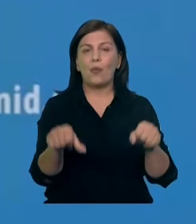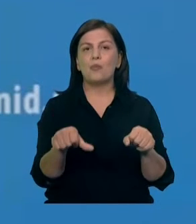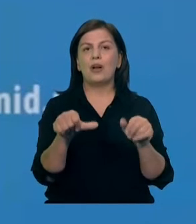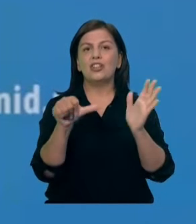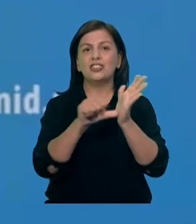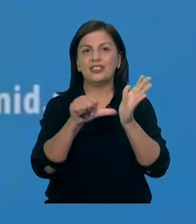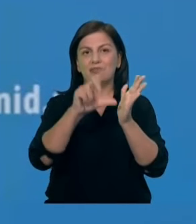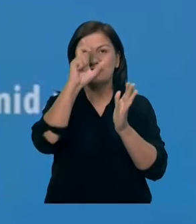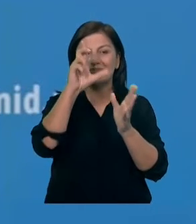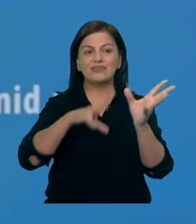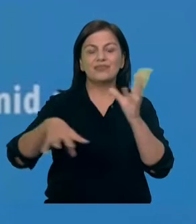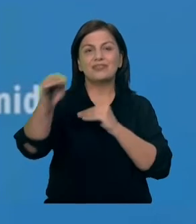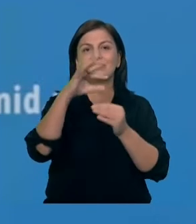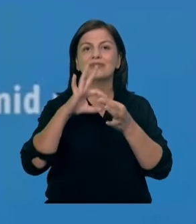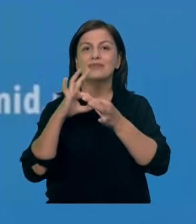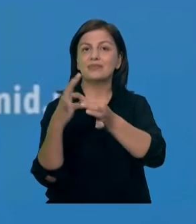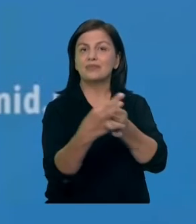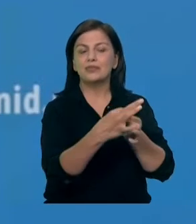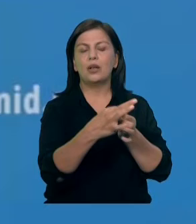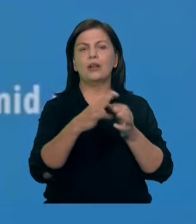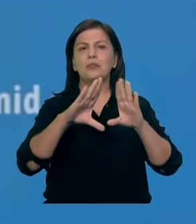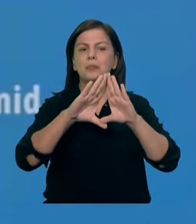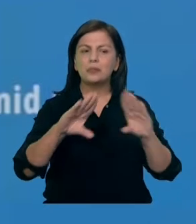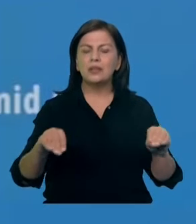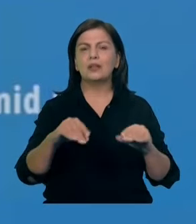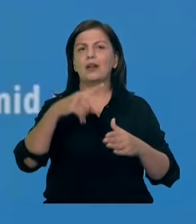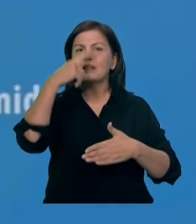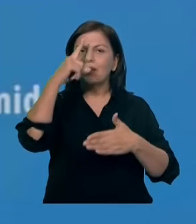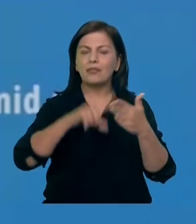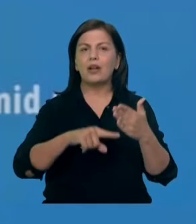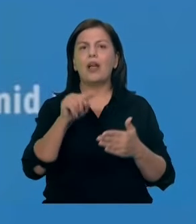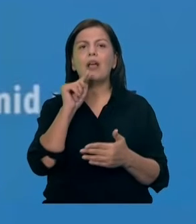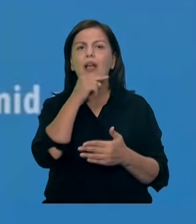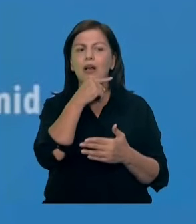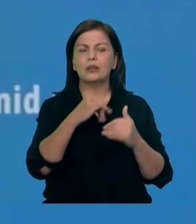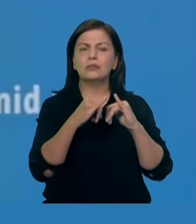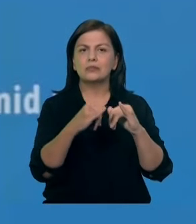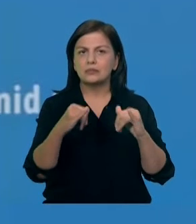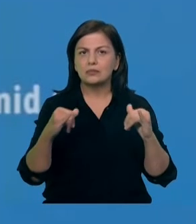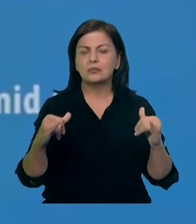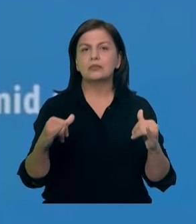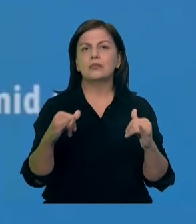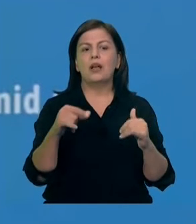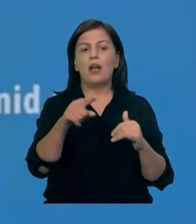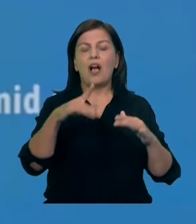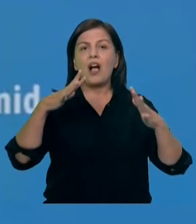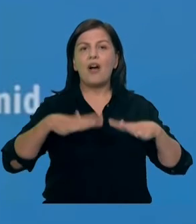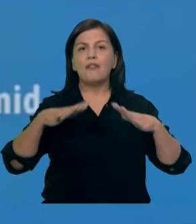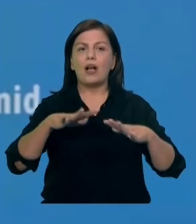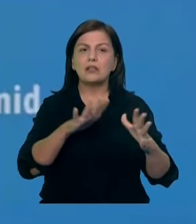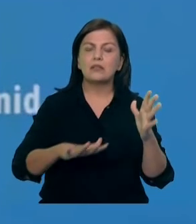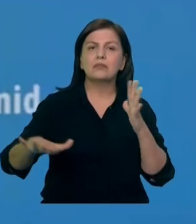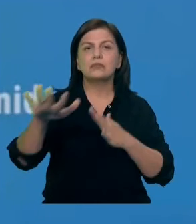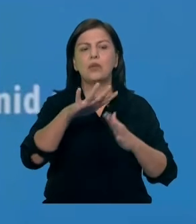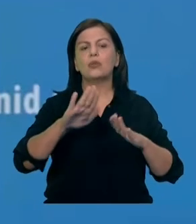potensial iştirakçılarının maraqlarına, sülhün inamı möhkəmlənməsinə, iqtisadi proses İstərin stimullaşmasına, Cənubi Qafqazda əməkdaşlıq proseslərinə